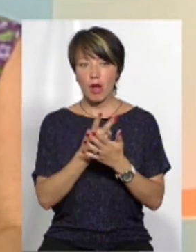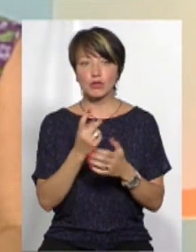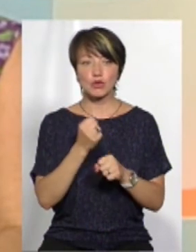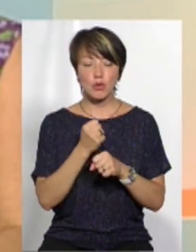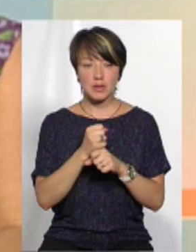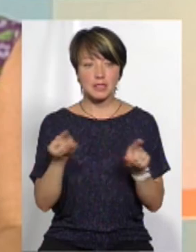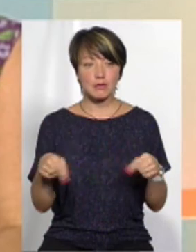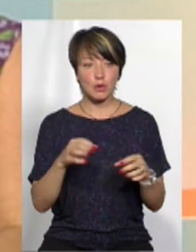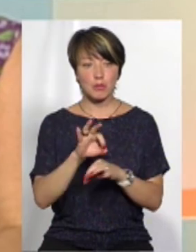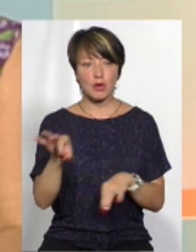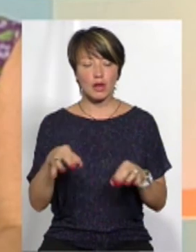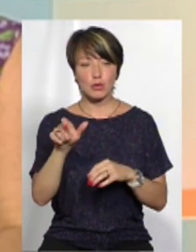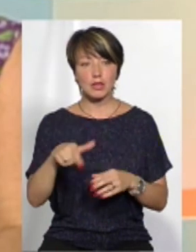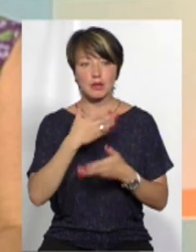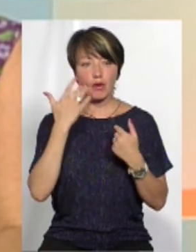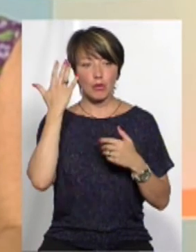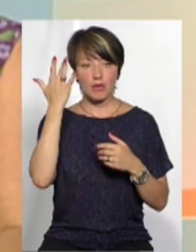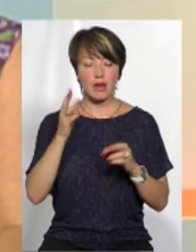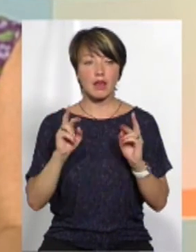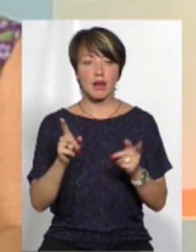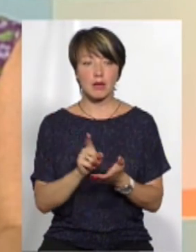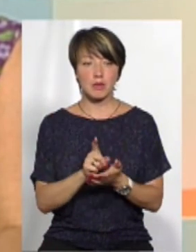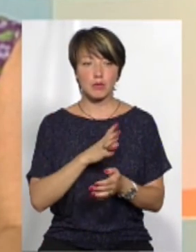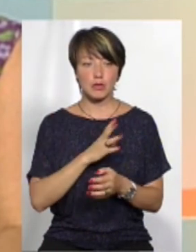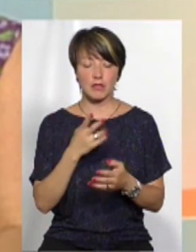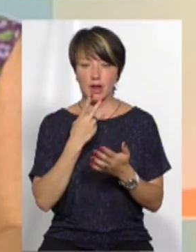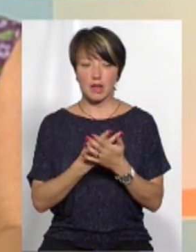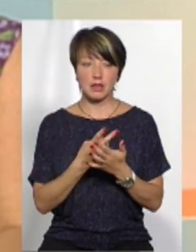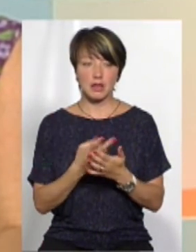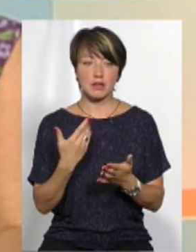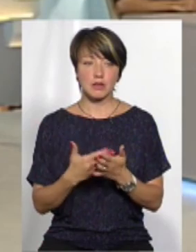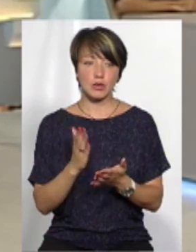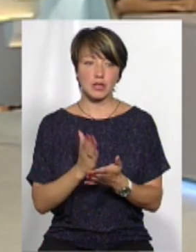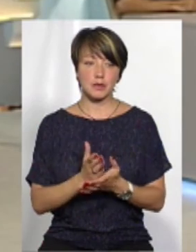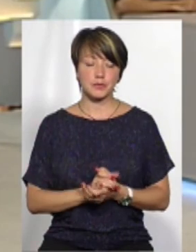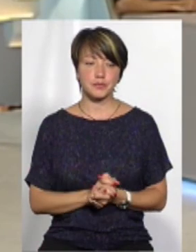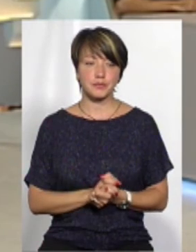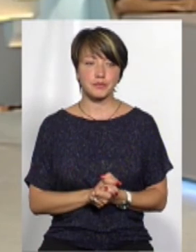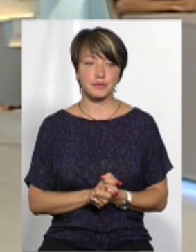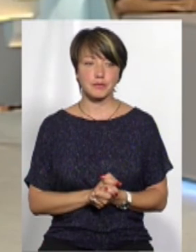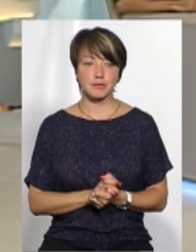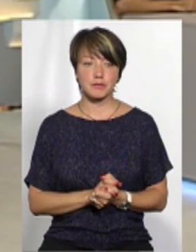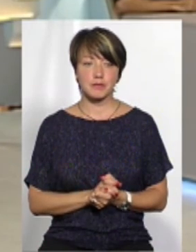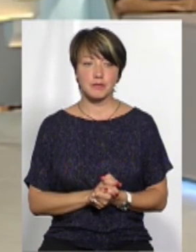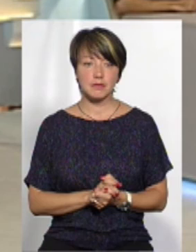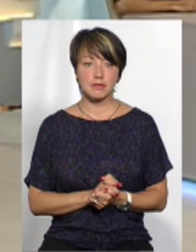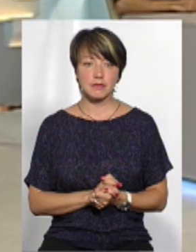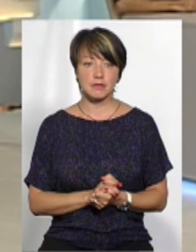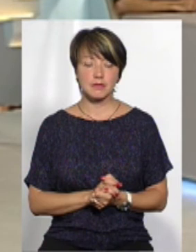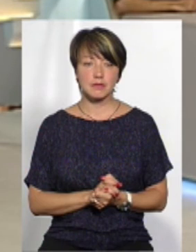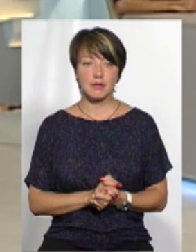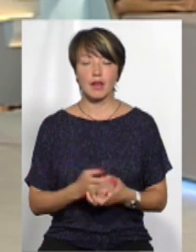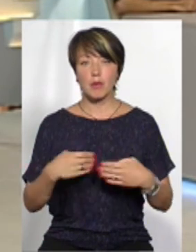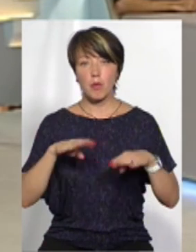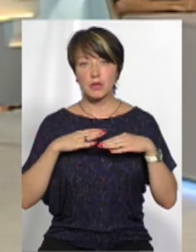вже зроблений, створений проєкт. Людина не має собі уявляти, як він буде виглядати. От він вже є. Ми дали сумки, показали, нам дали